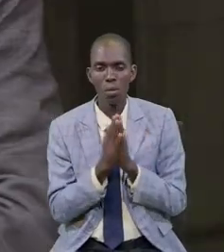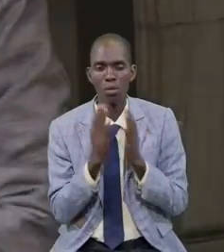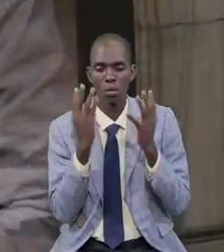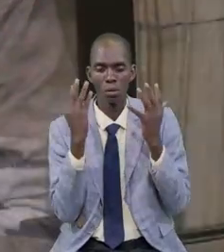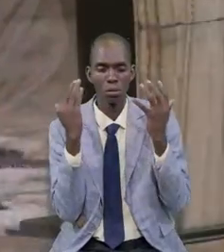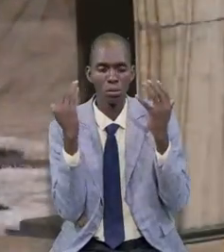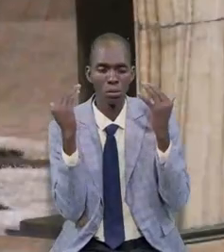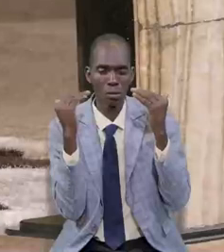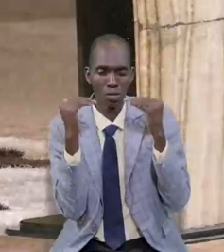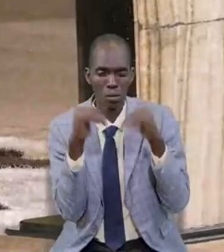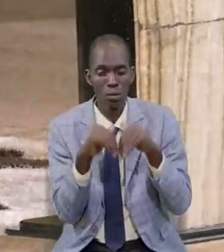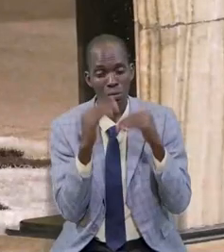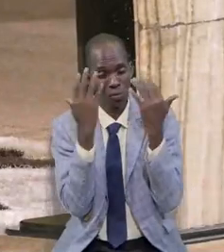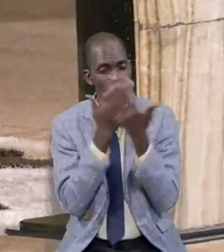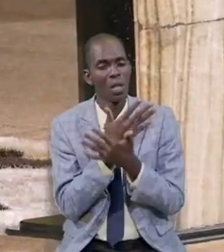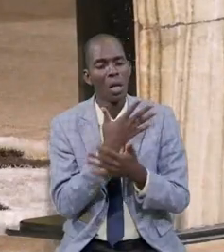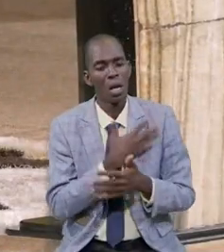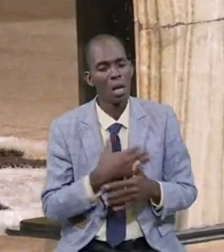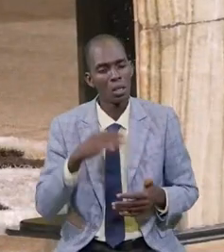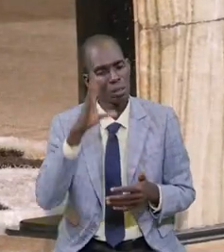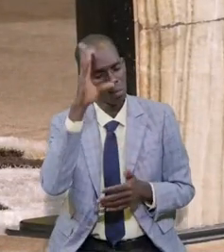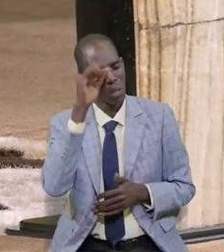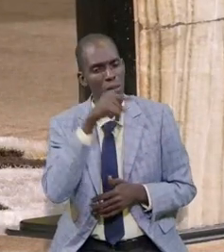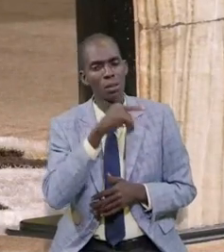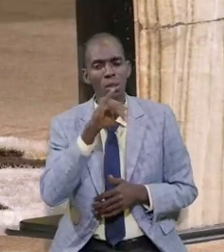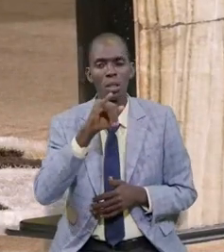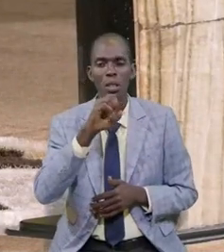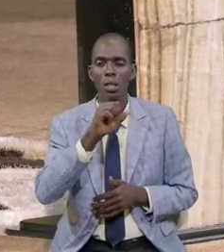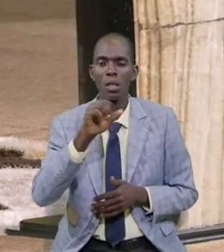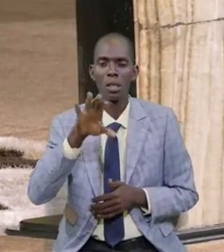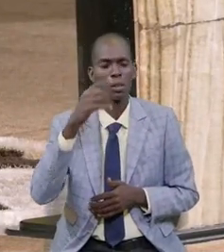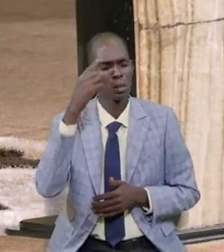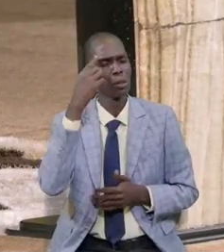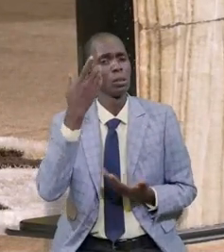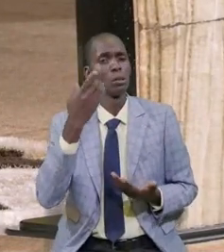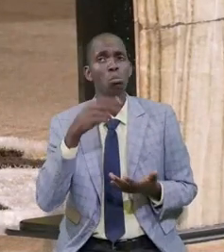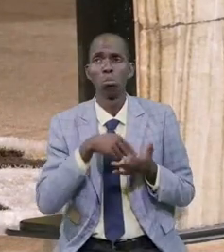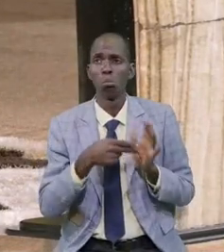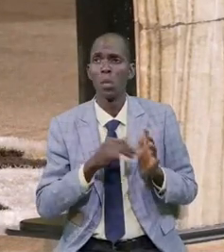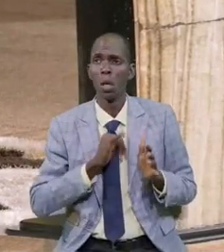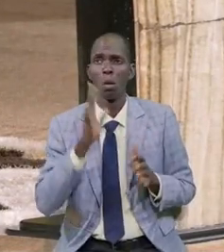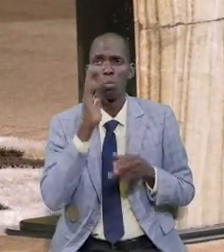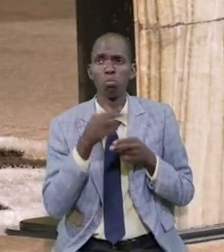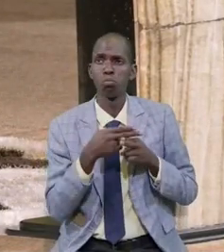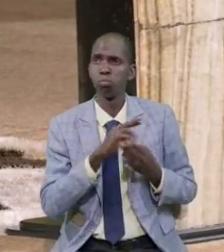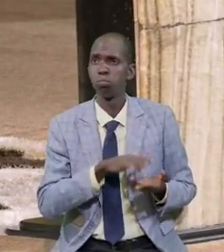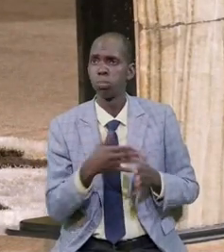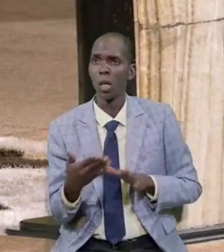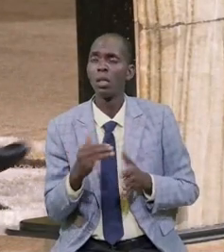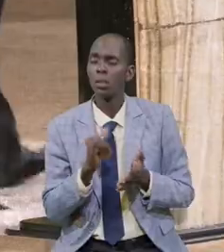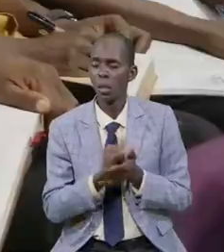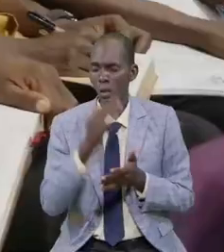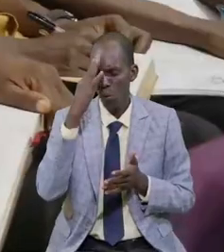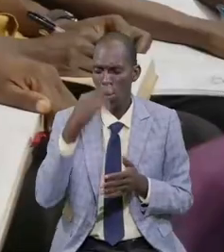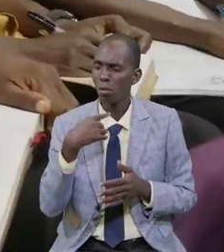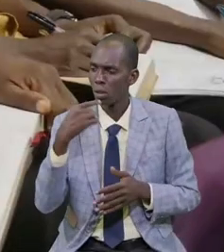plus bien. Je crois que ce sont les symptômes de la vieillesse. Donc, va me faire un